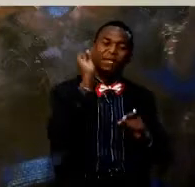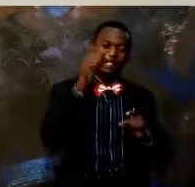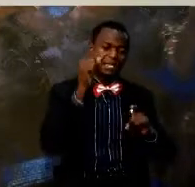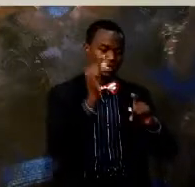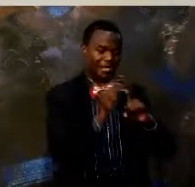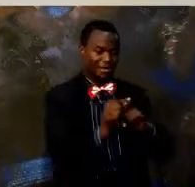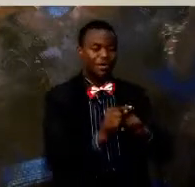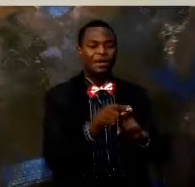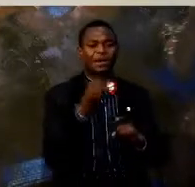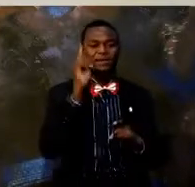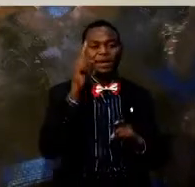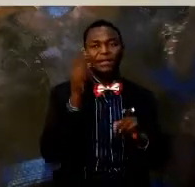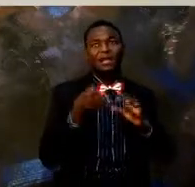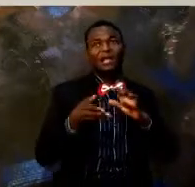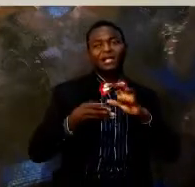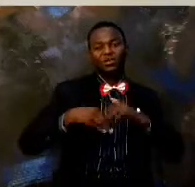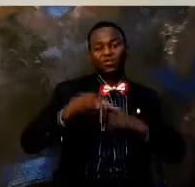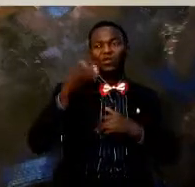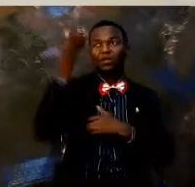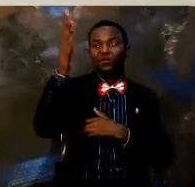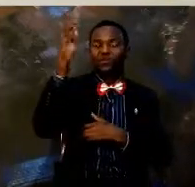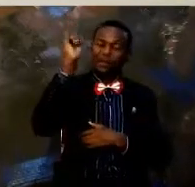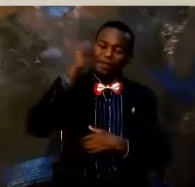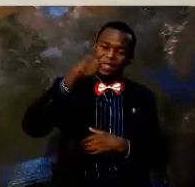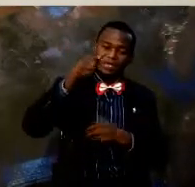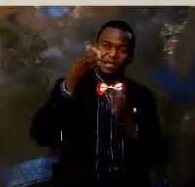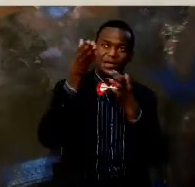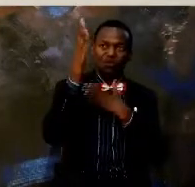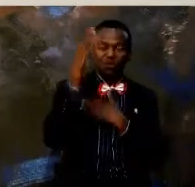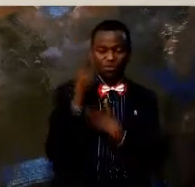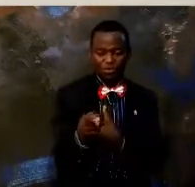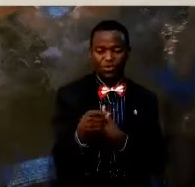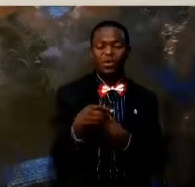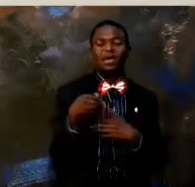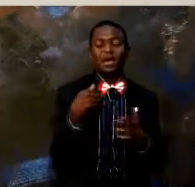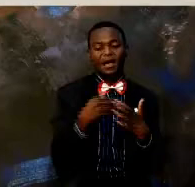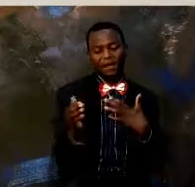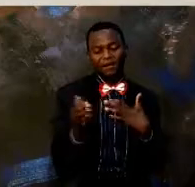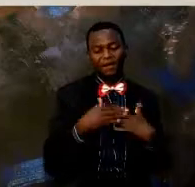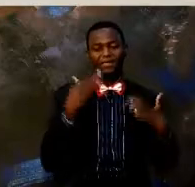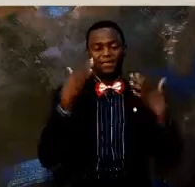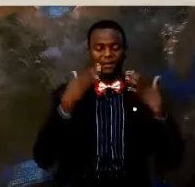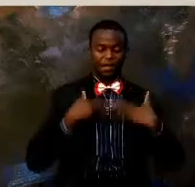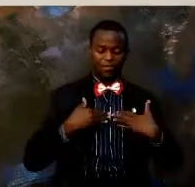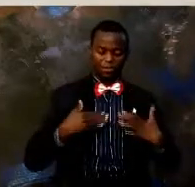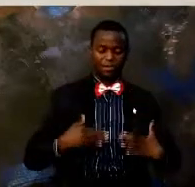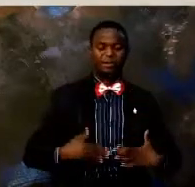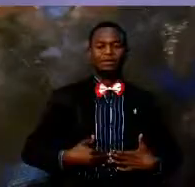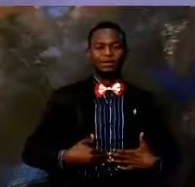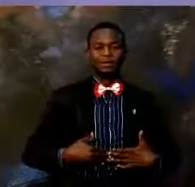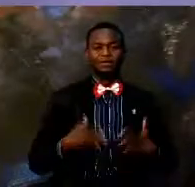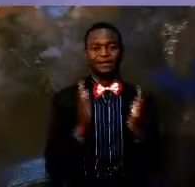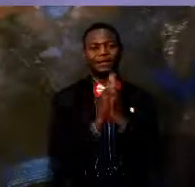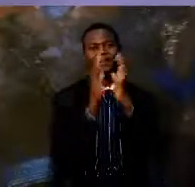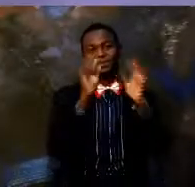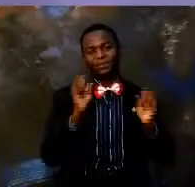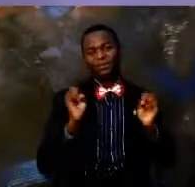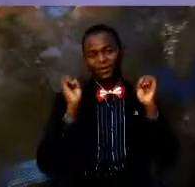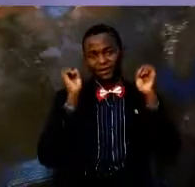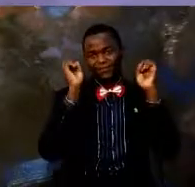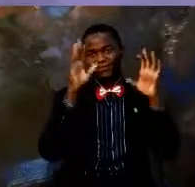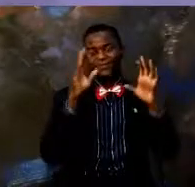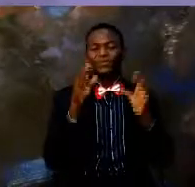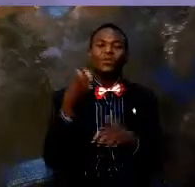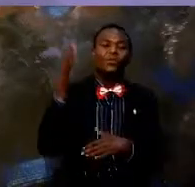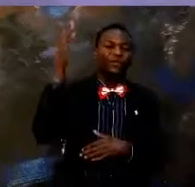huyu ambaye alikuwa na Mungu huyu ambaye ni Mungu huyu akafanyika mwili. Haleluya.